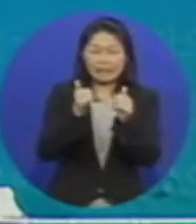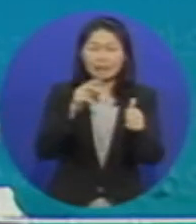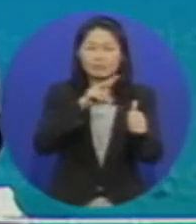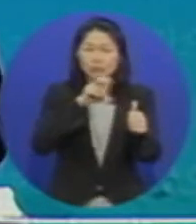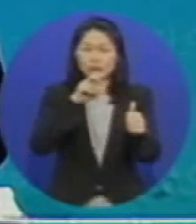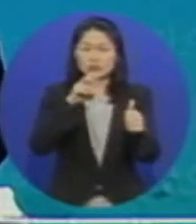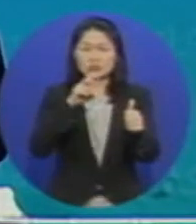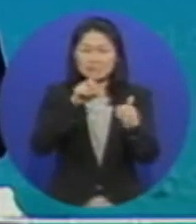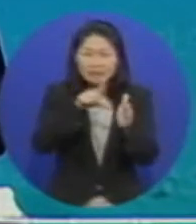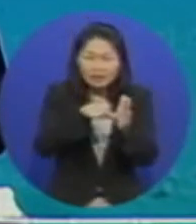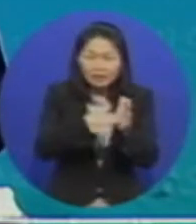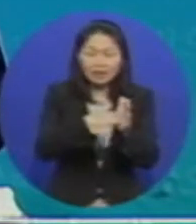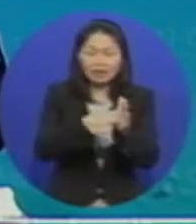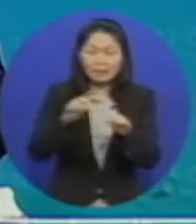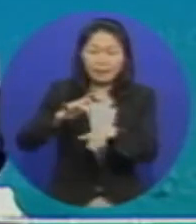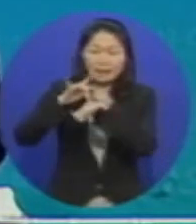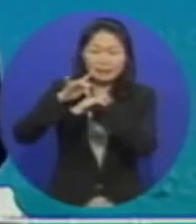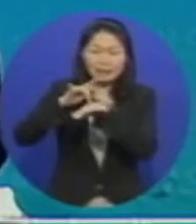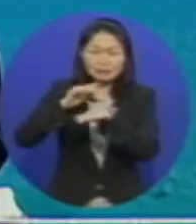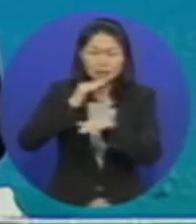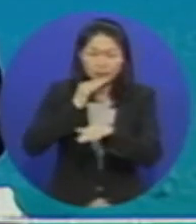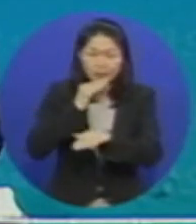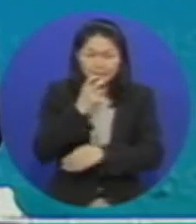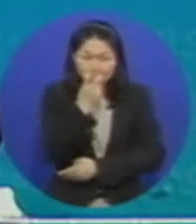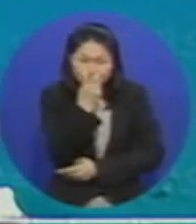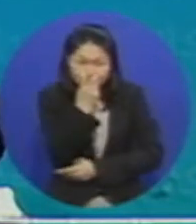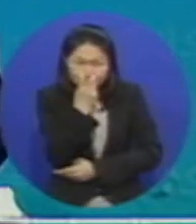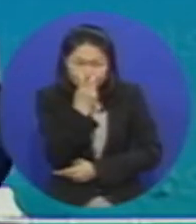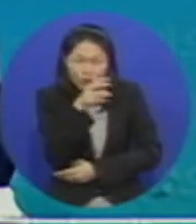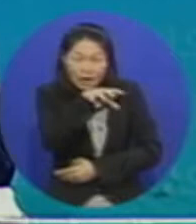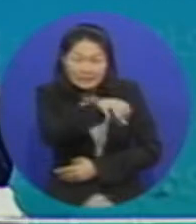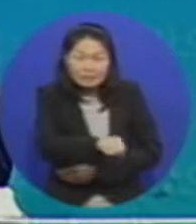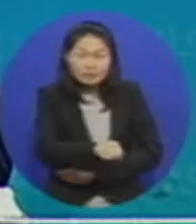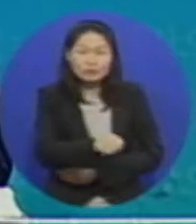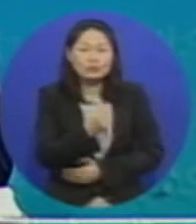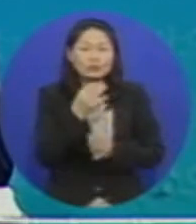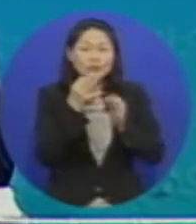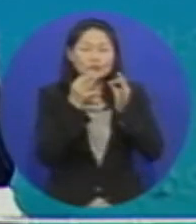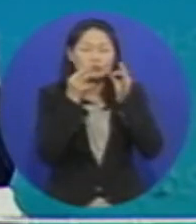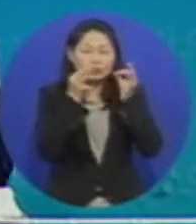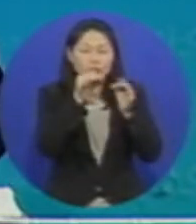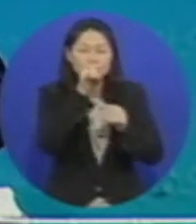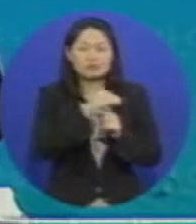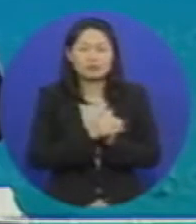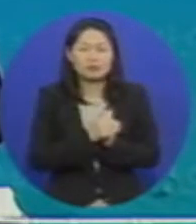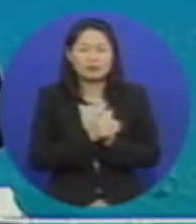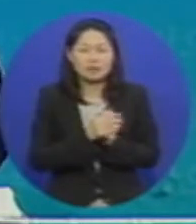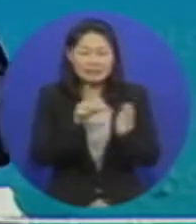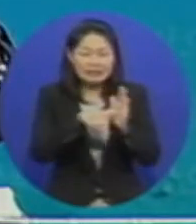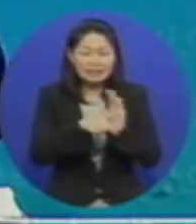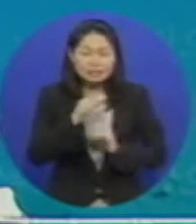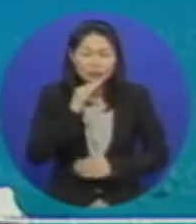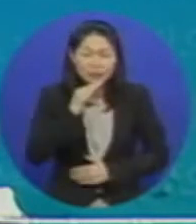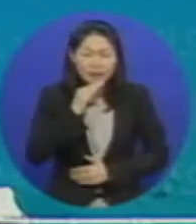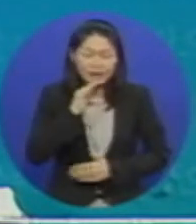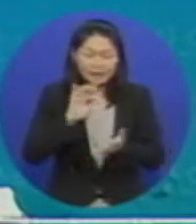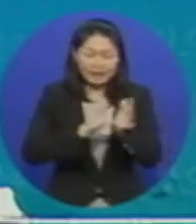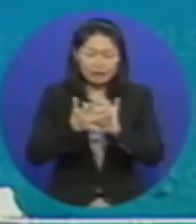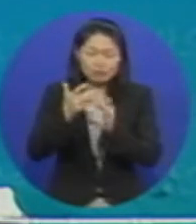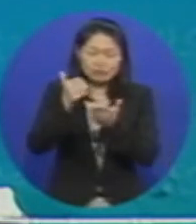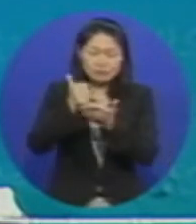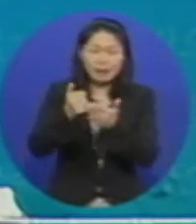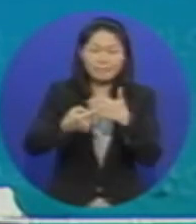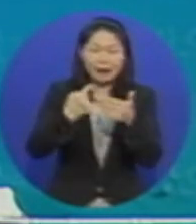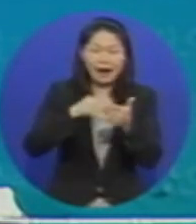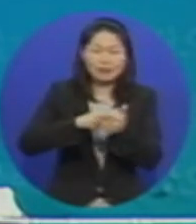것 마귀가 아주 겨루고 삼키려고 노리고 있어요 그때야 말로 진짜 예수님의 마음을